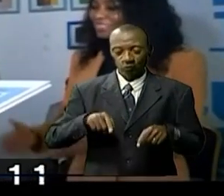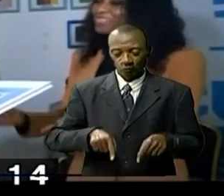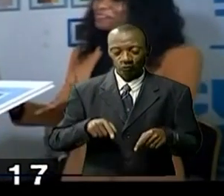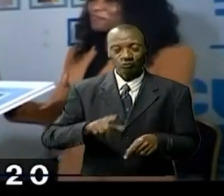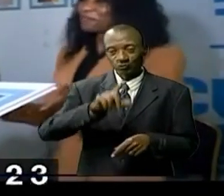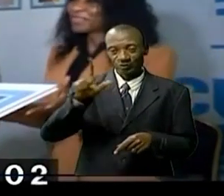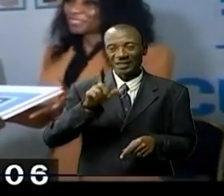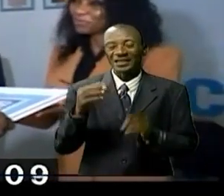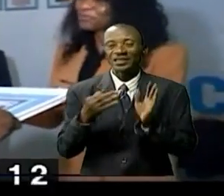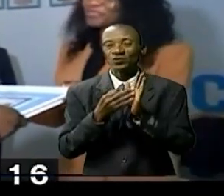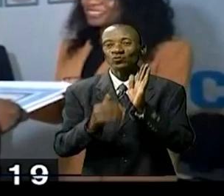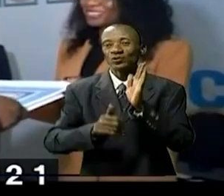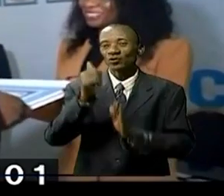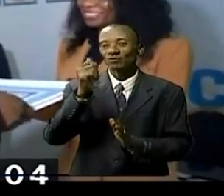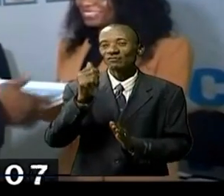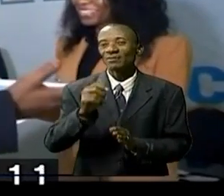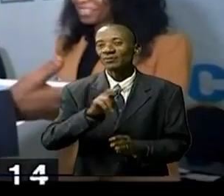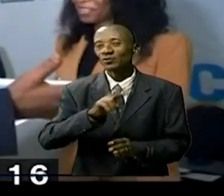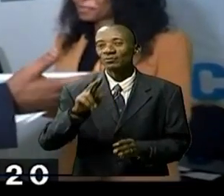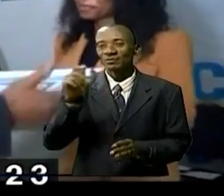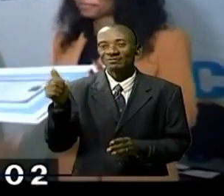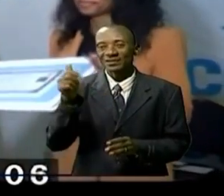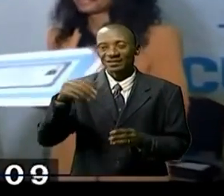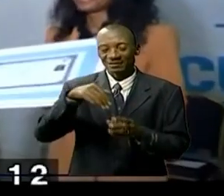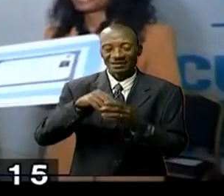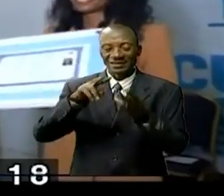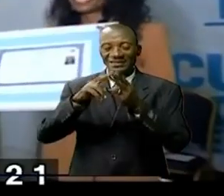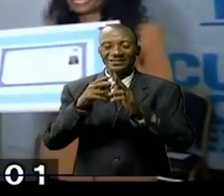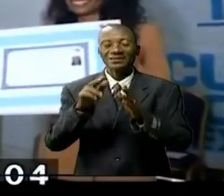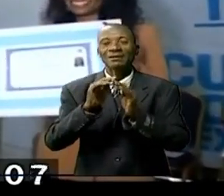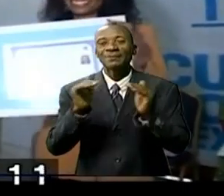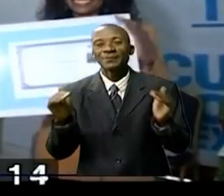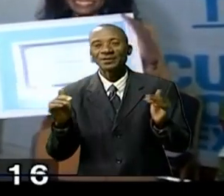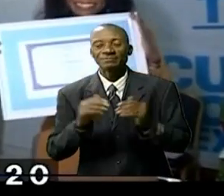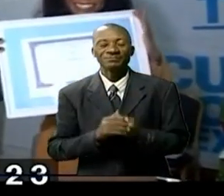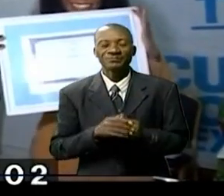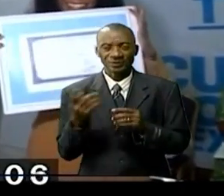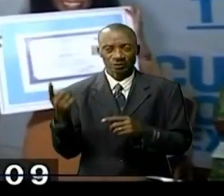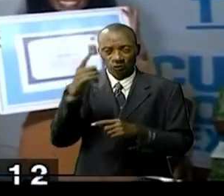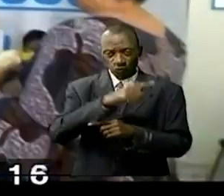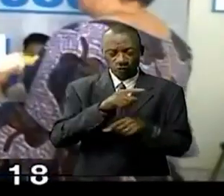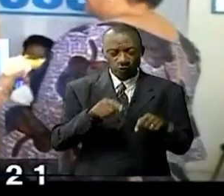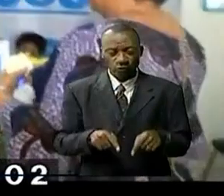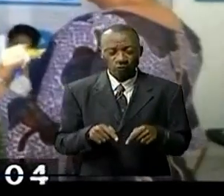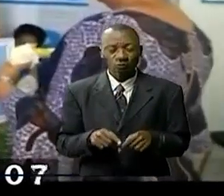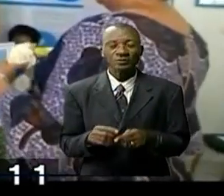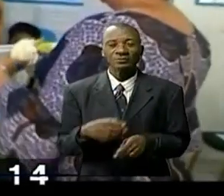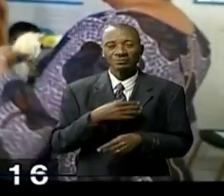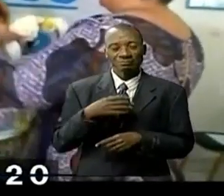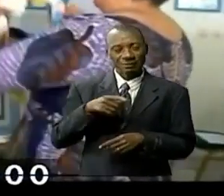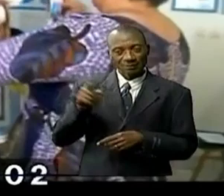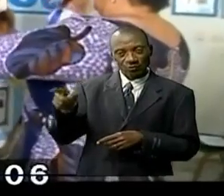2021 à la cité de la paix journée au cours de laquelle elle a été élevée en dignité